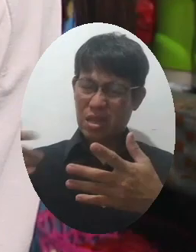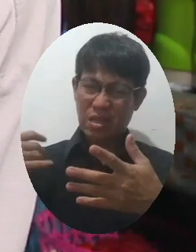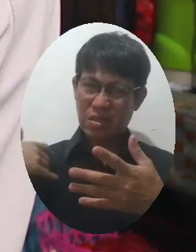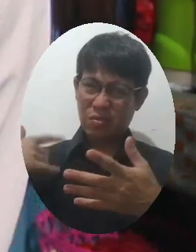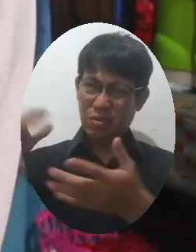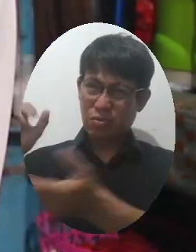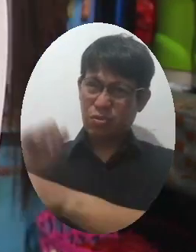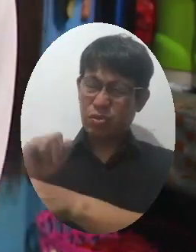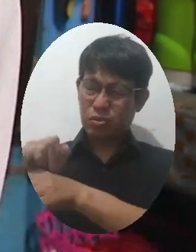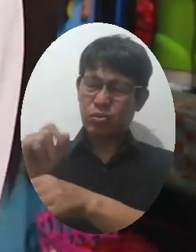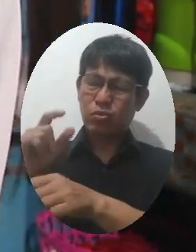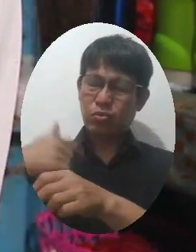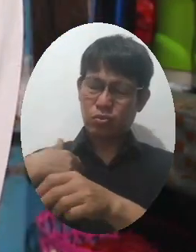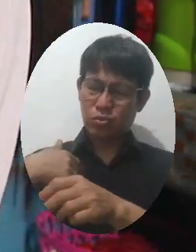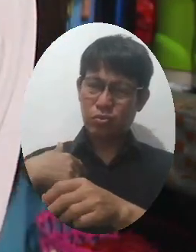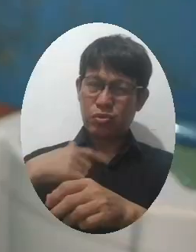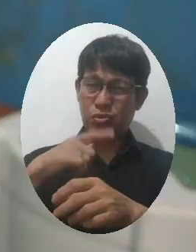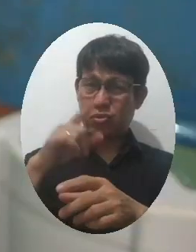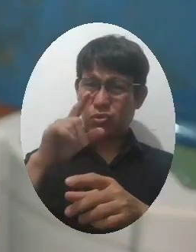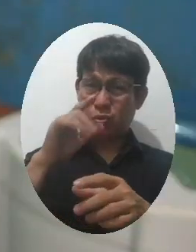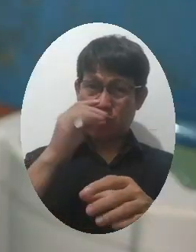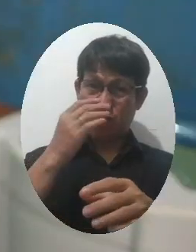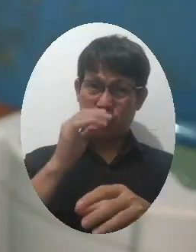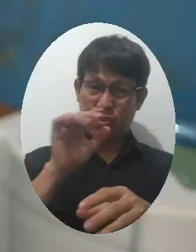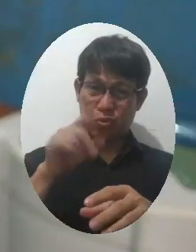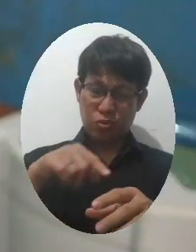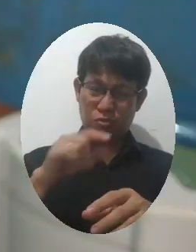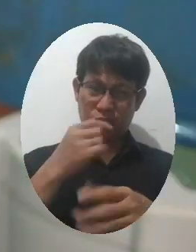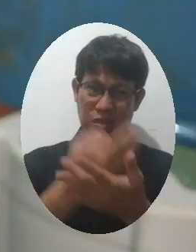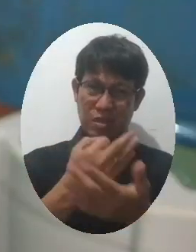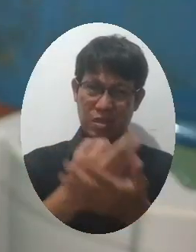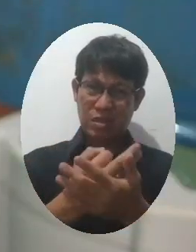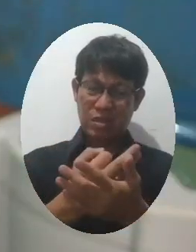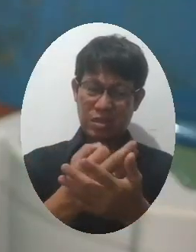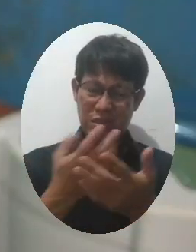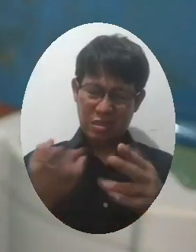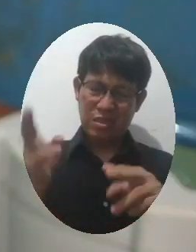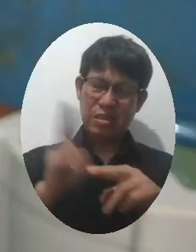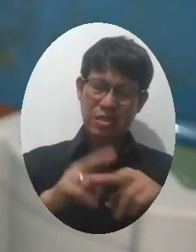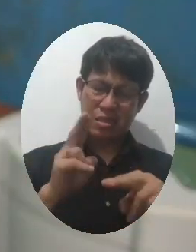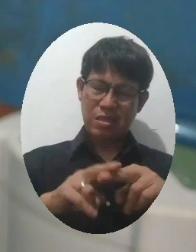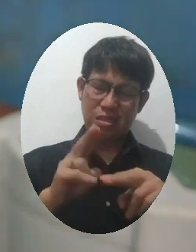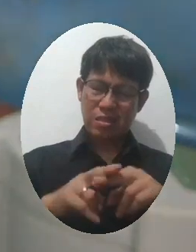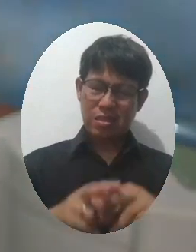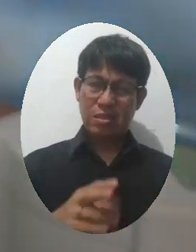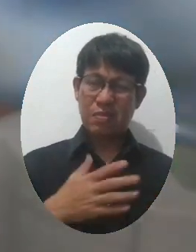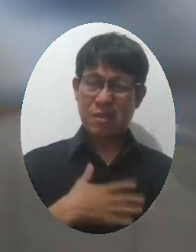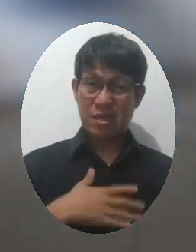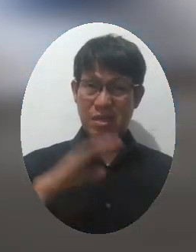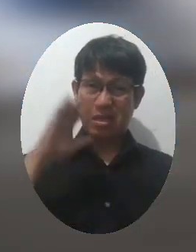siya, may napoprovide ako. Yung asawa ko po, nagtatrabaho ng